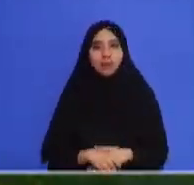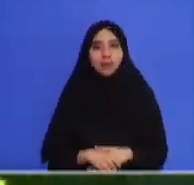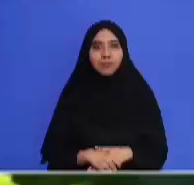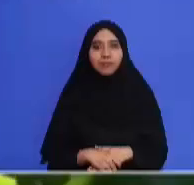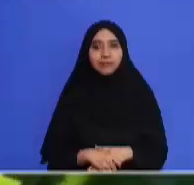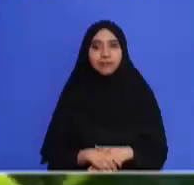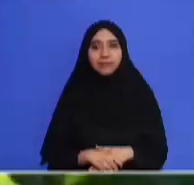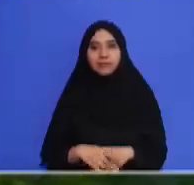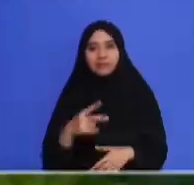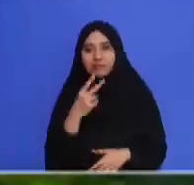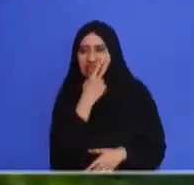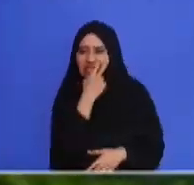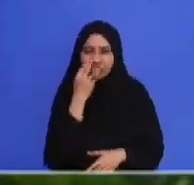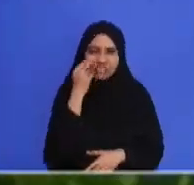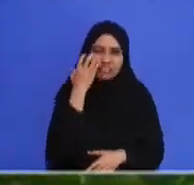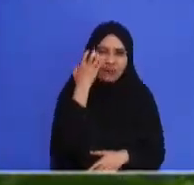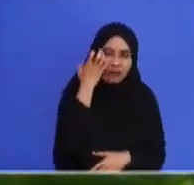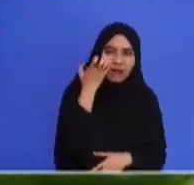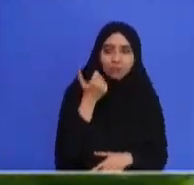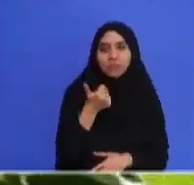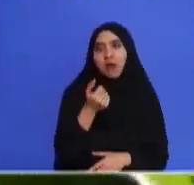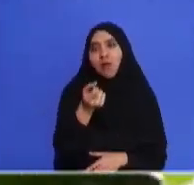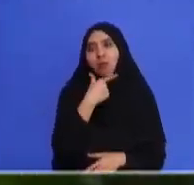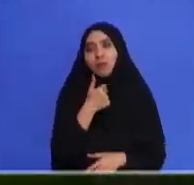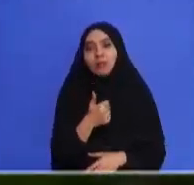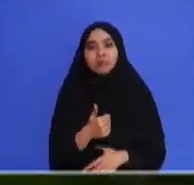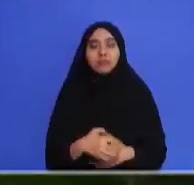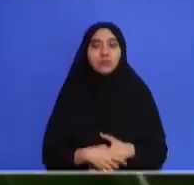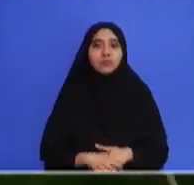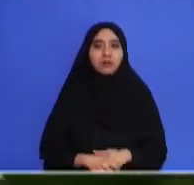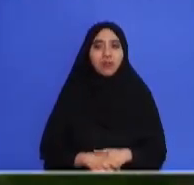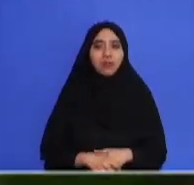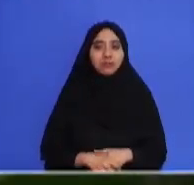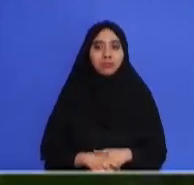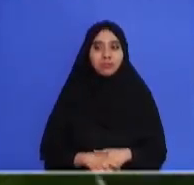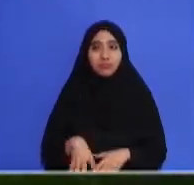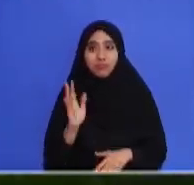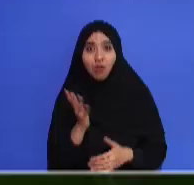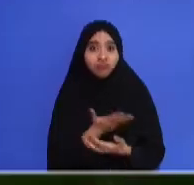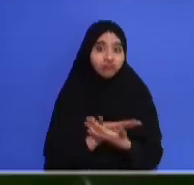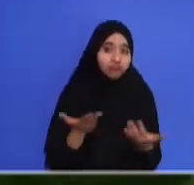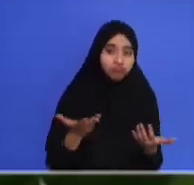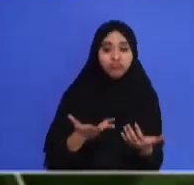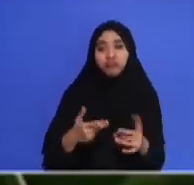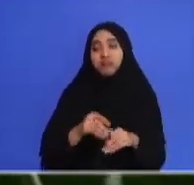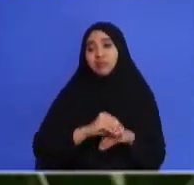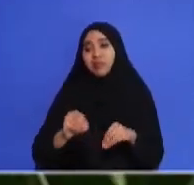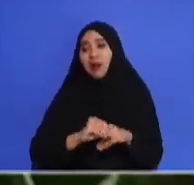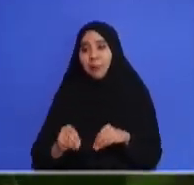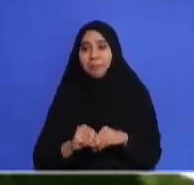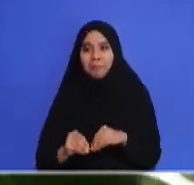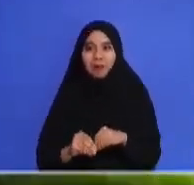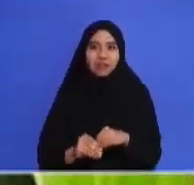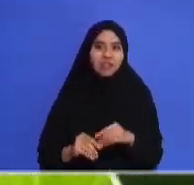netra ningali ronipun ingkang indah mboten wonten klentunipun mimbo menika saged dipun tanem ing pekawisan namung